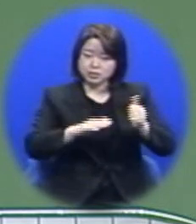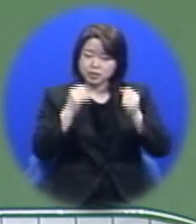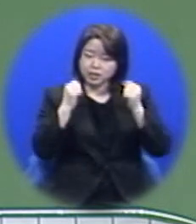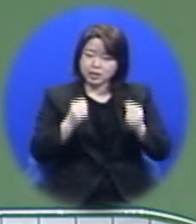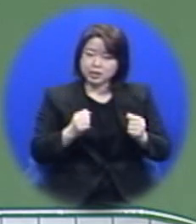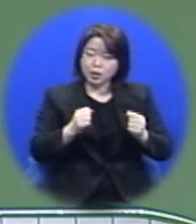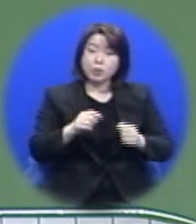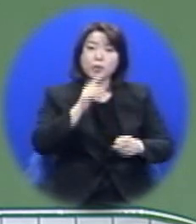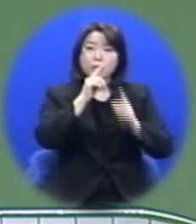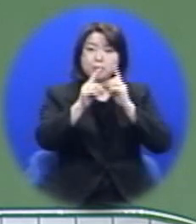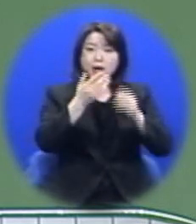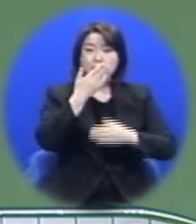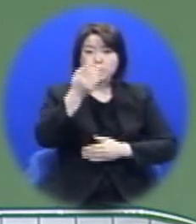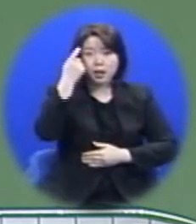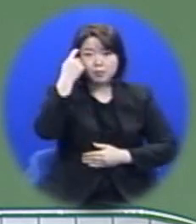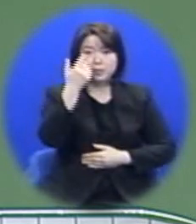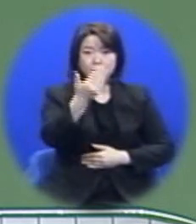있겠습니까?